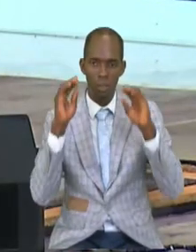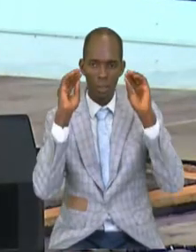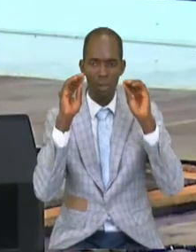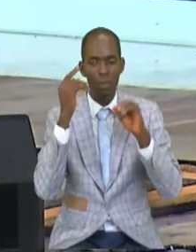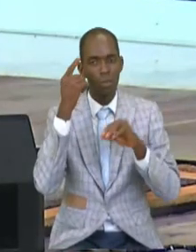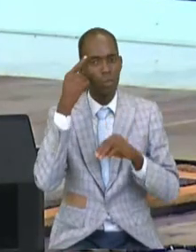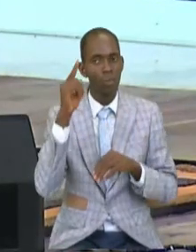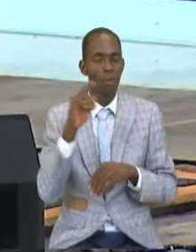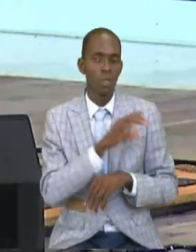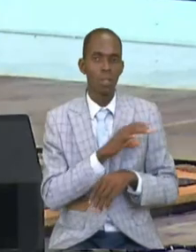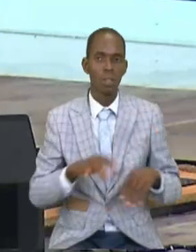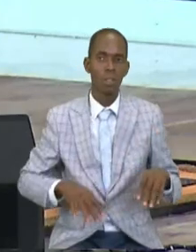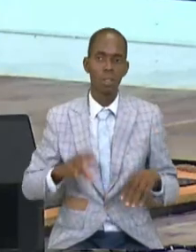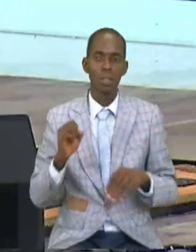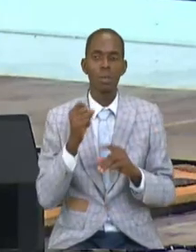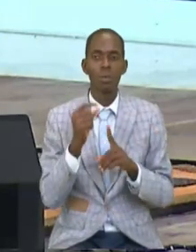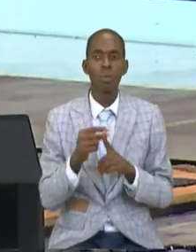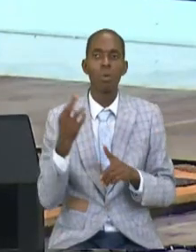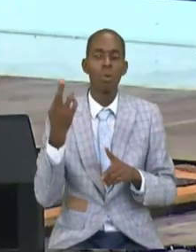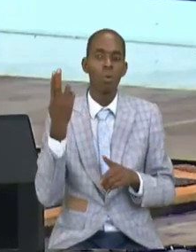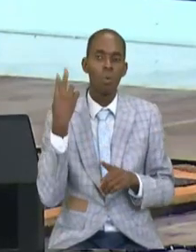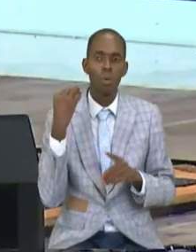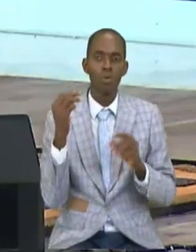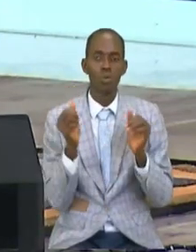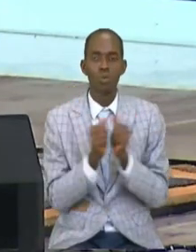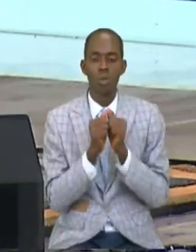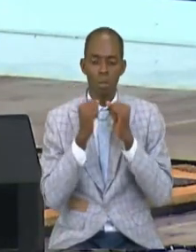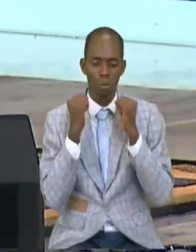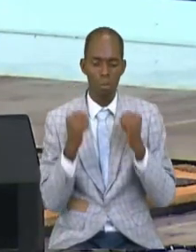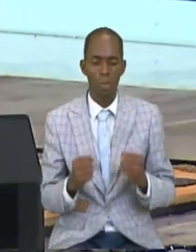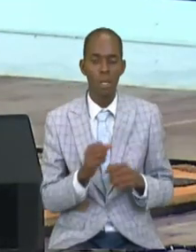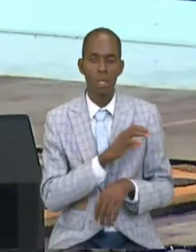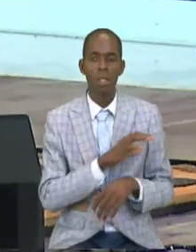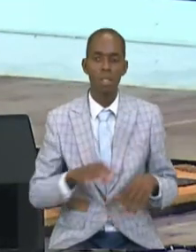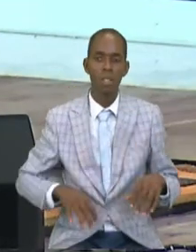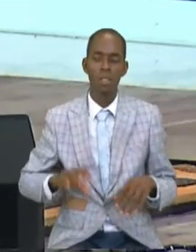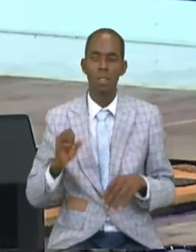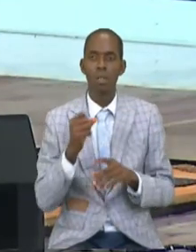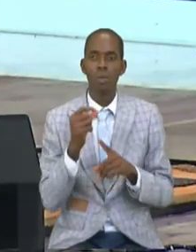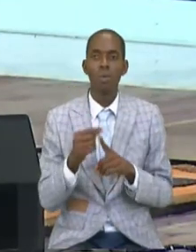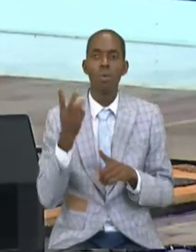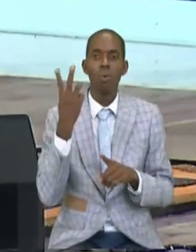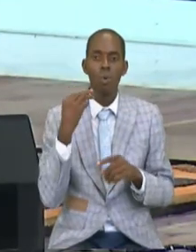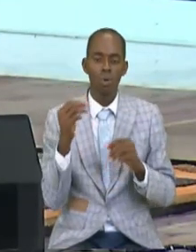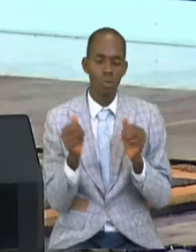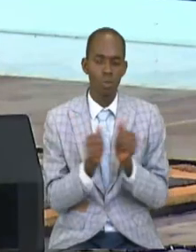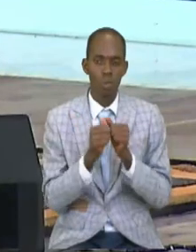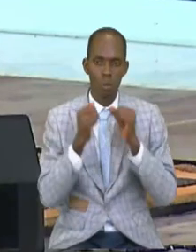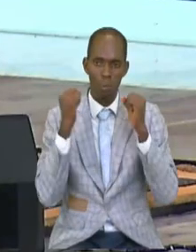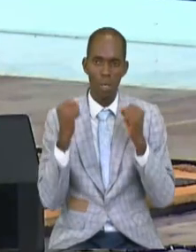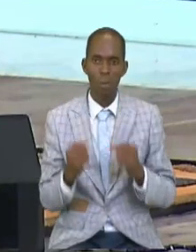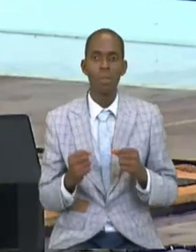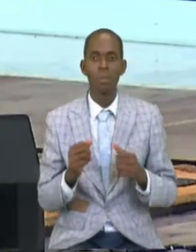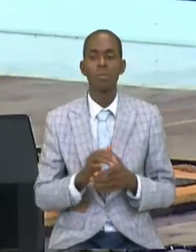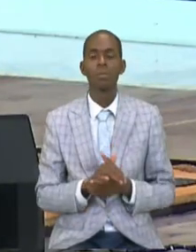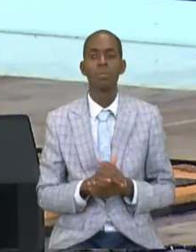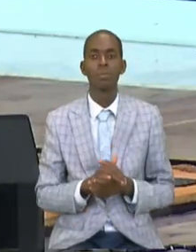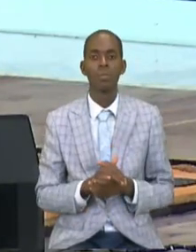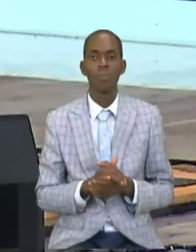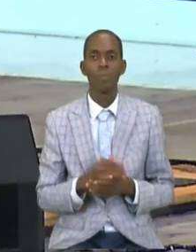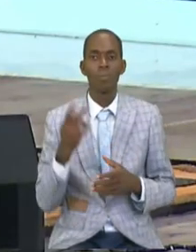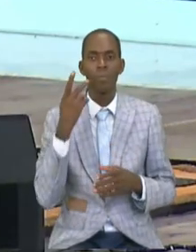doctrine, car il parlait avec autorité. Car il parlait